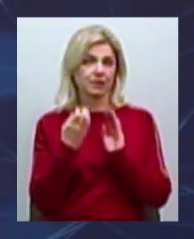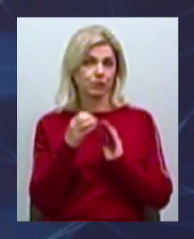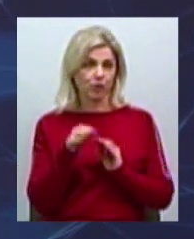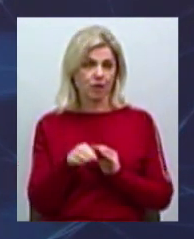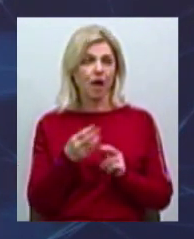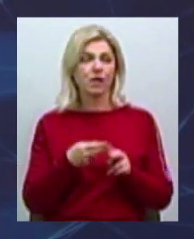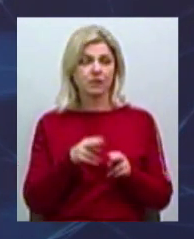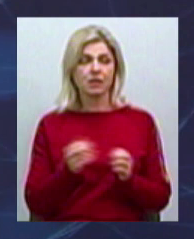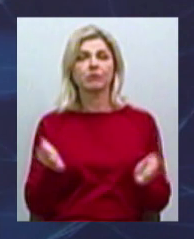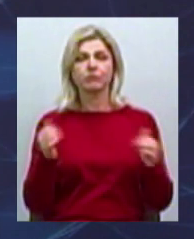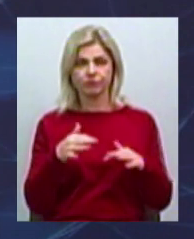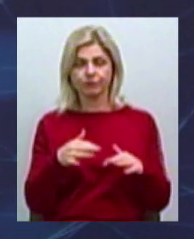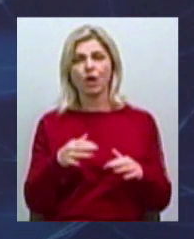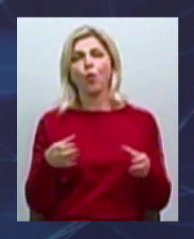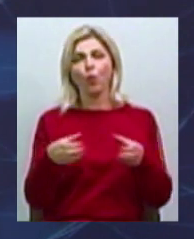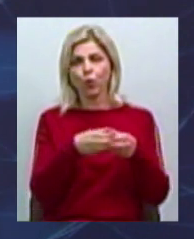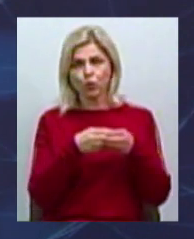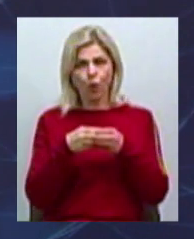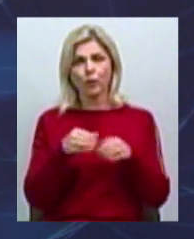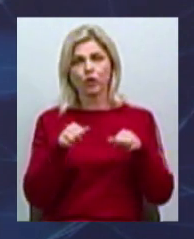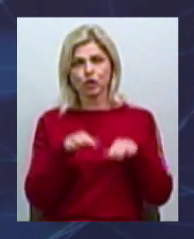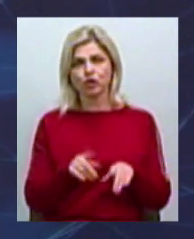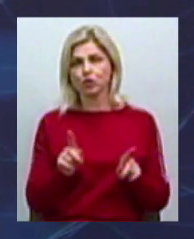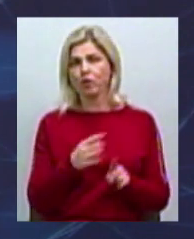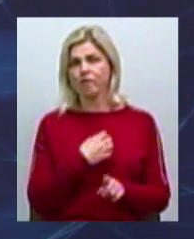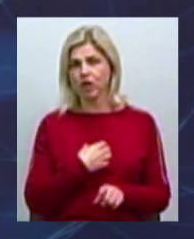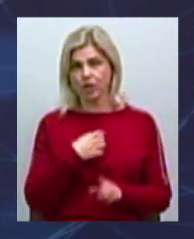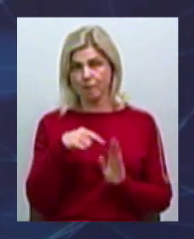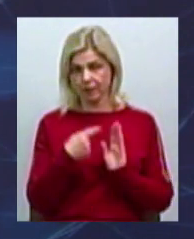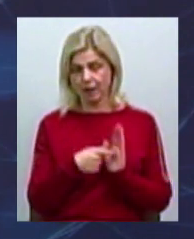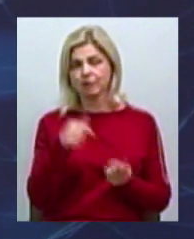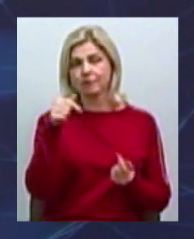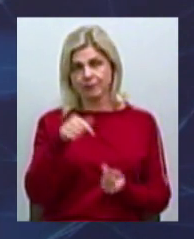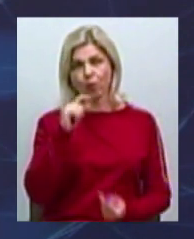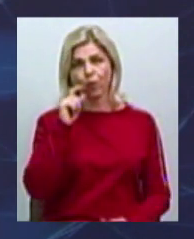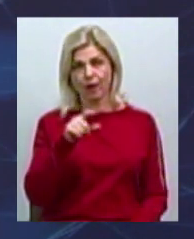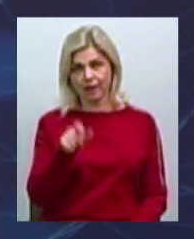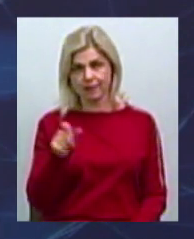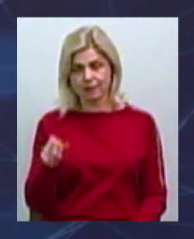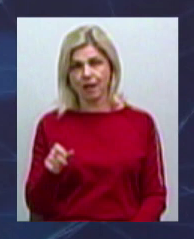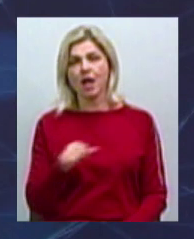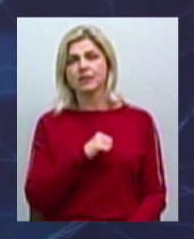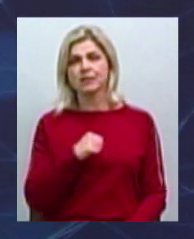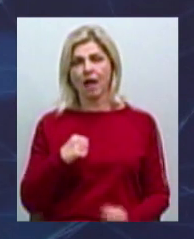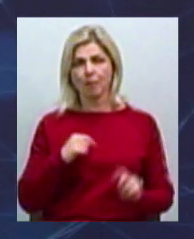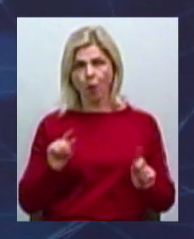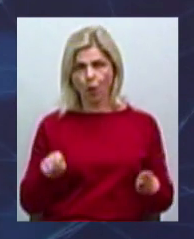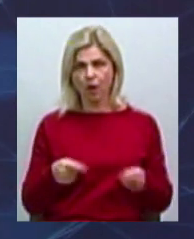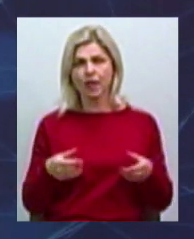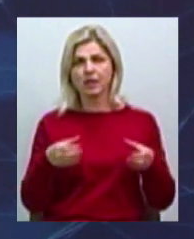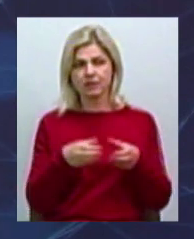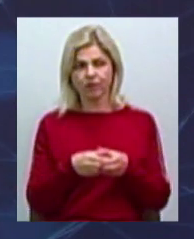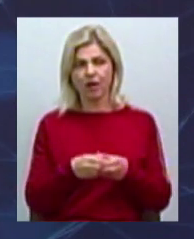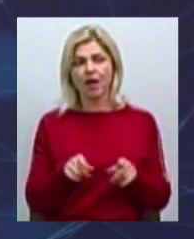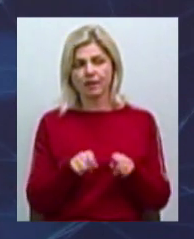українцям. І збиратися гуртом і вирішувати якісь важливі питання, таким чином самоорганізовуватися, радше тут оце